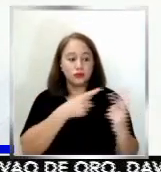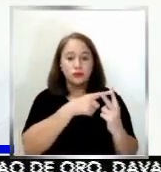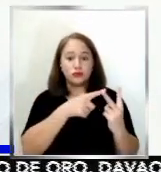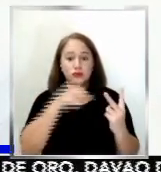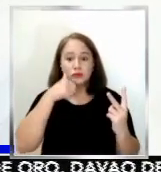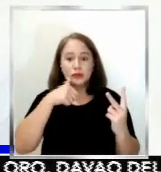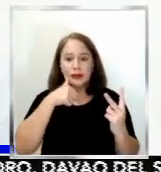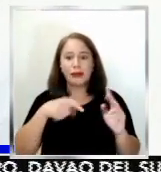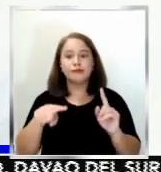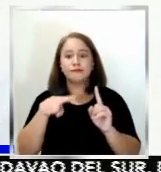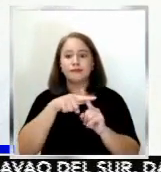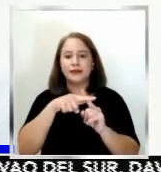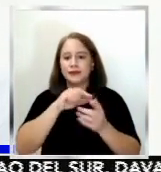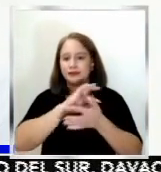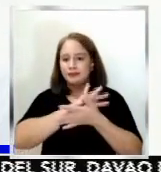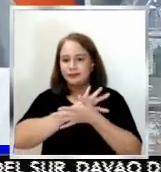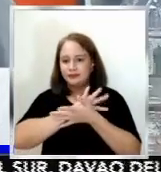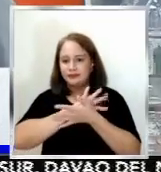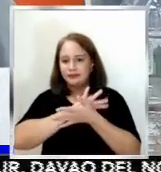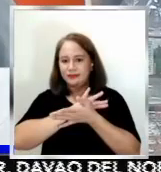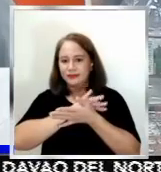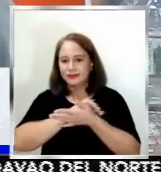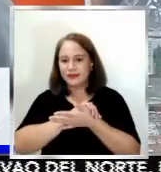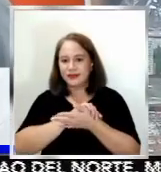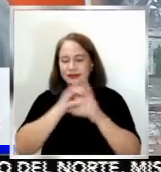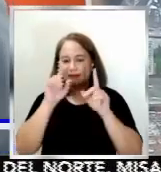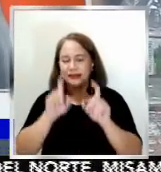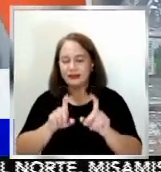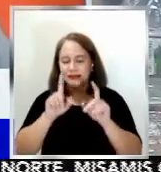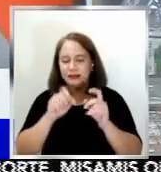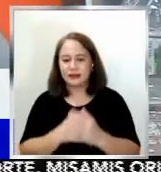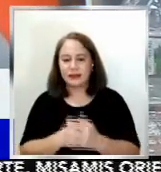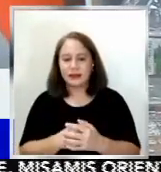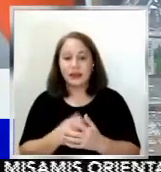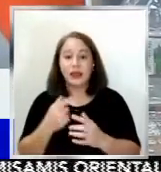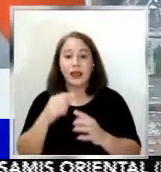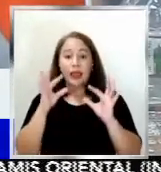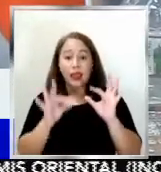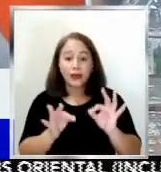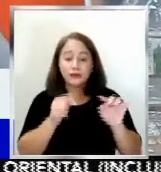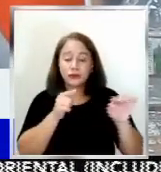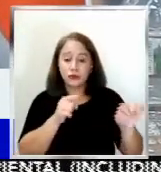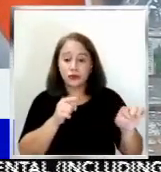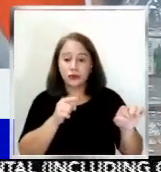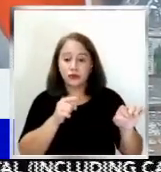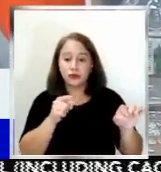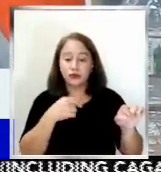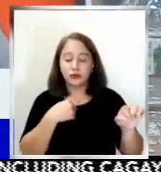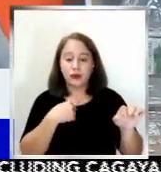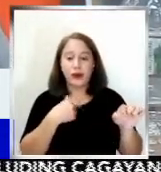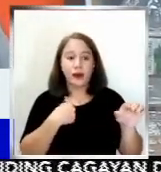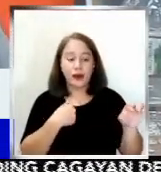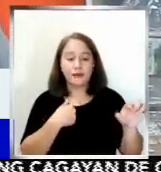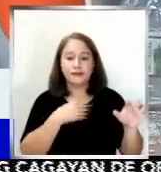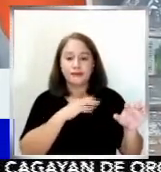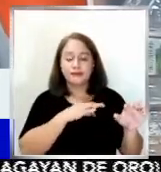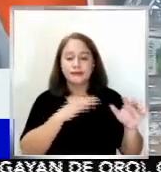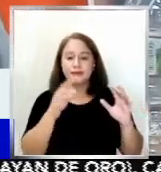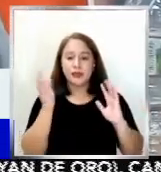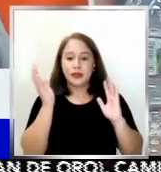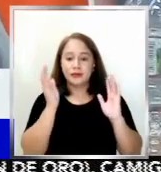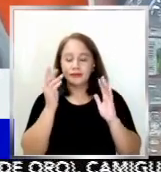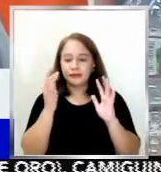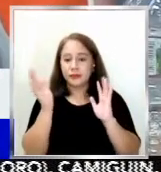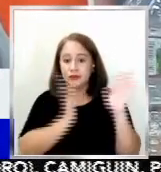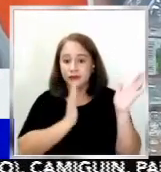nagpositibo sa COVID-19 antigen test. When you engage at the services of a victim, they will